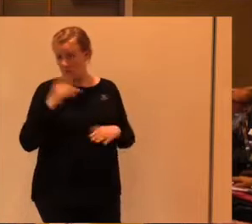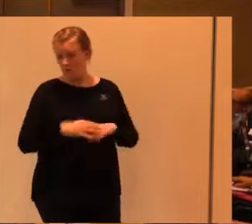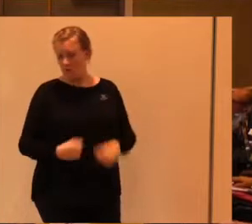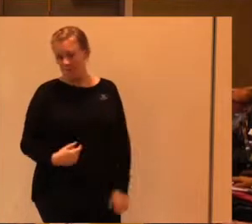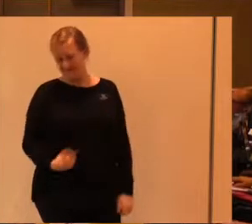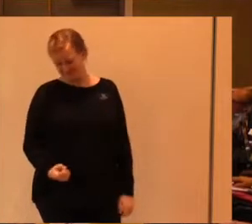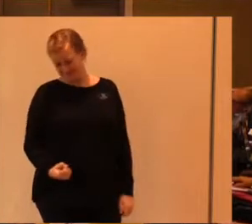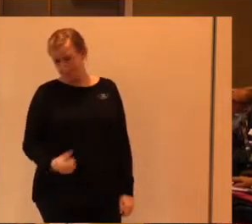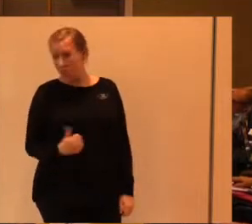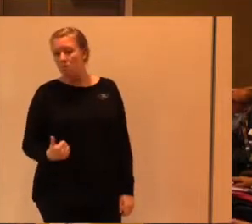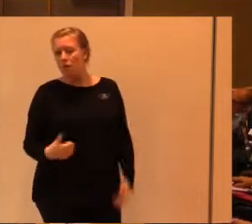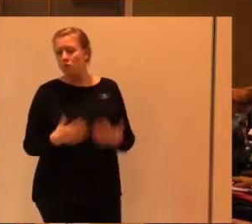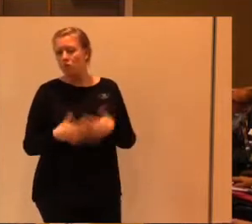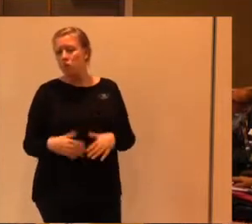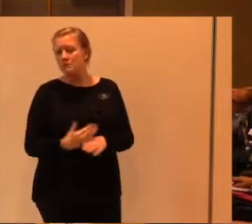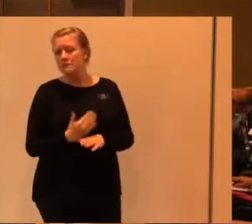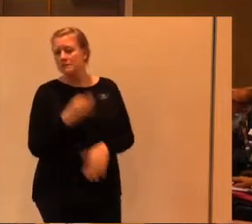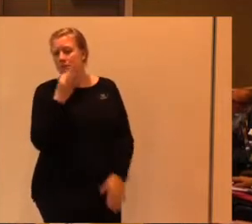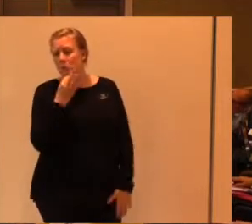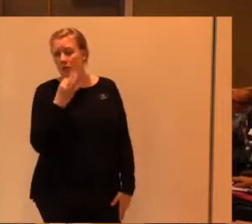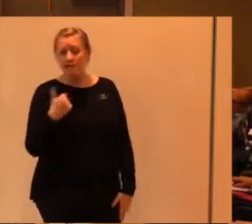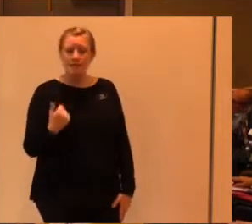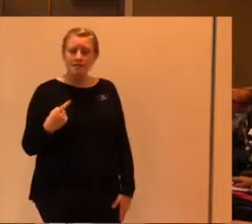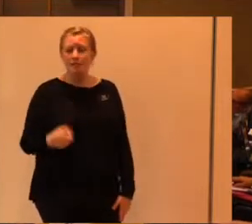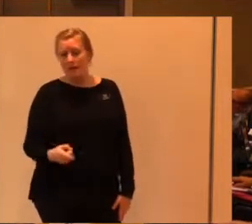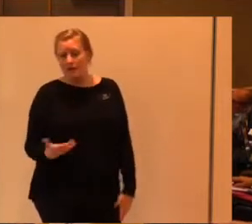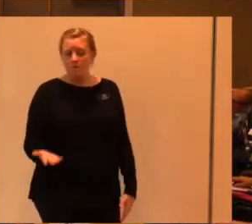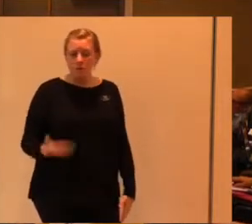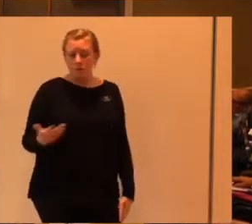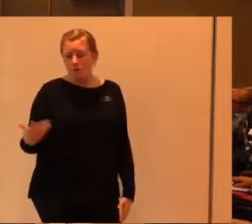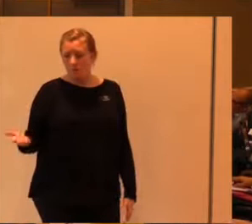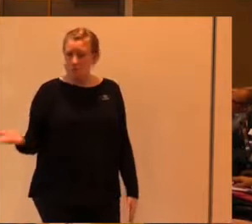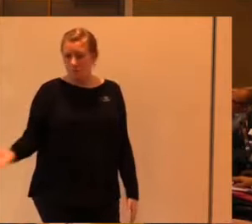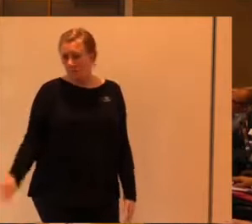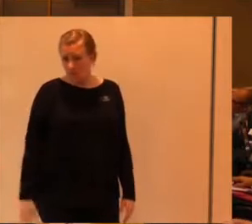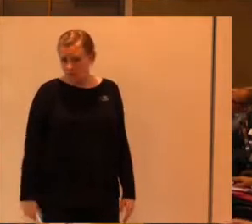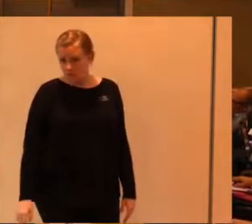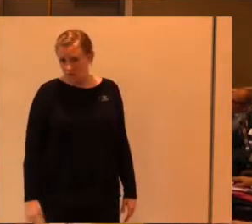men det där är ju bara en funktionshindersfråga som rör personer med funktionsnedsättning, bla bla bla bla bla bla.